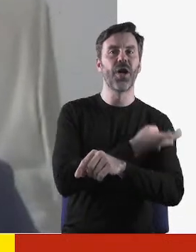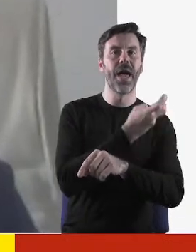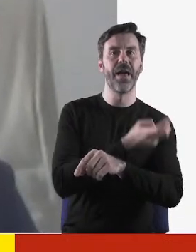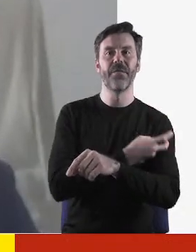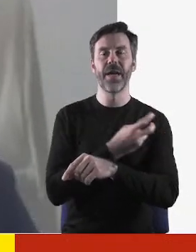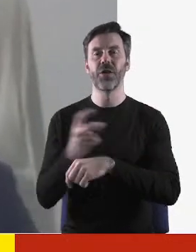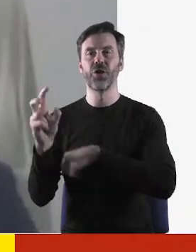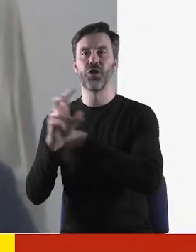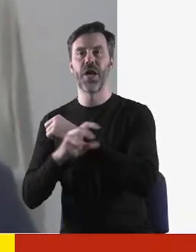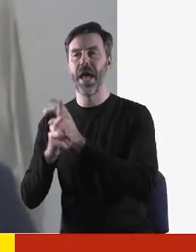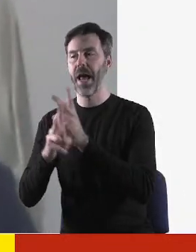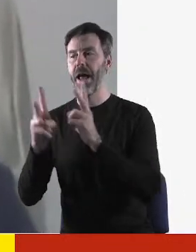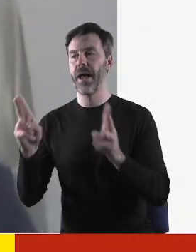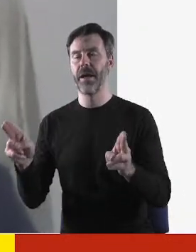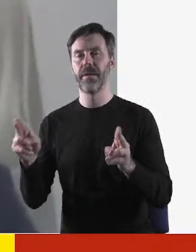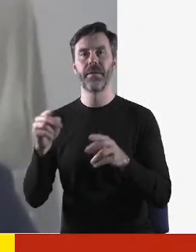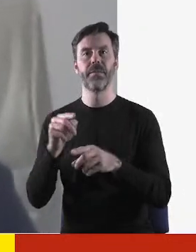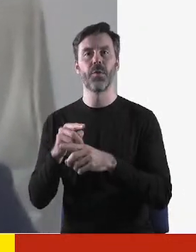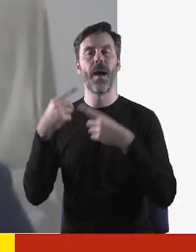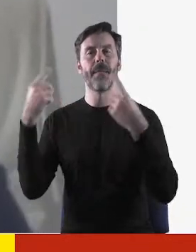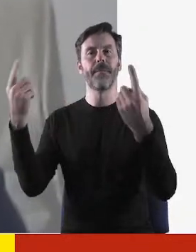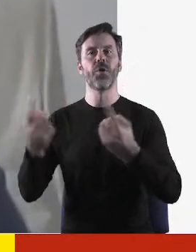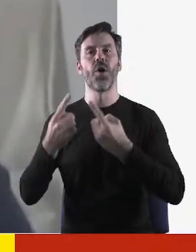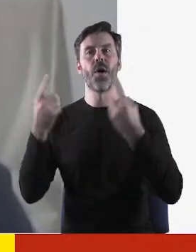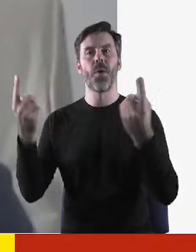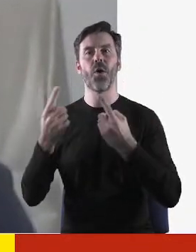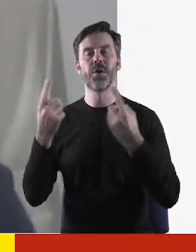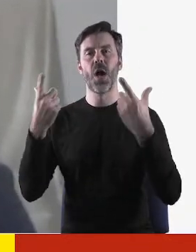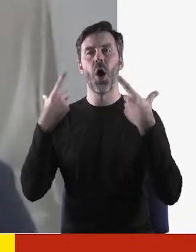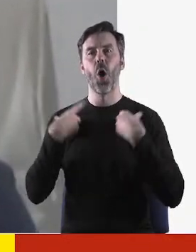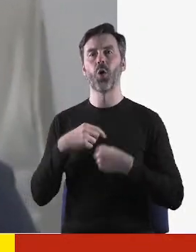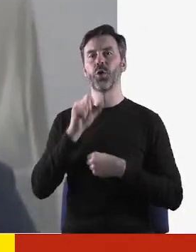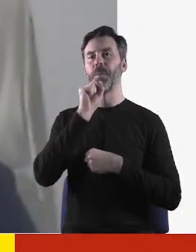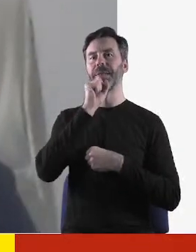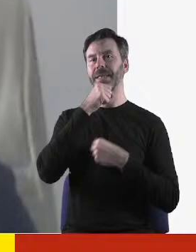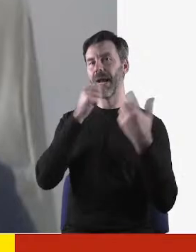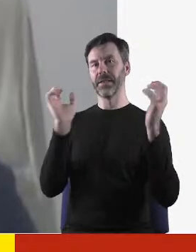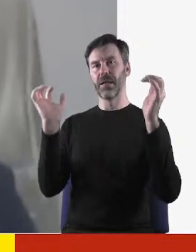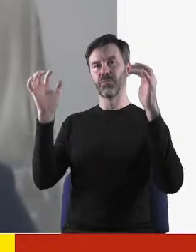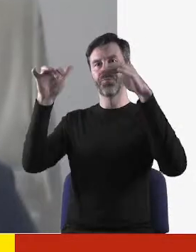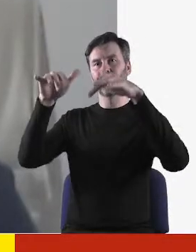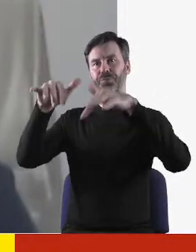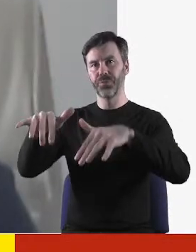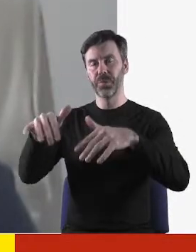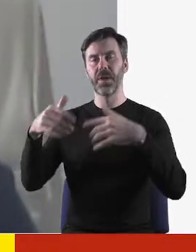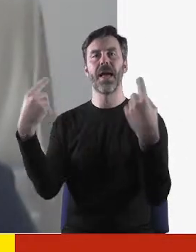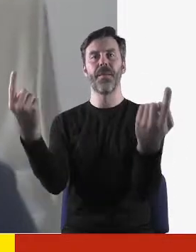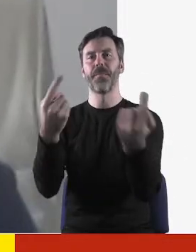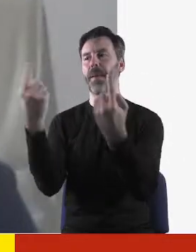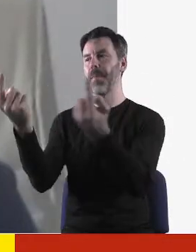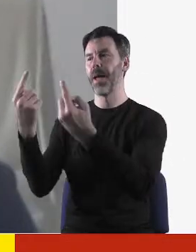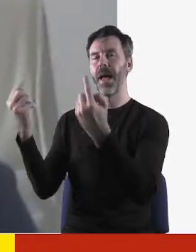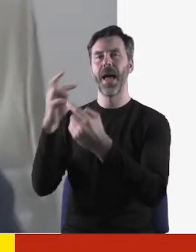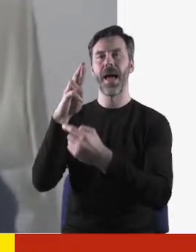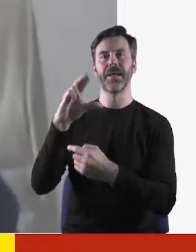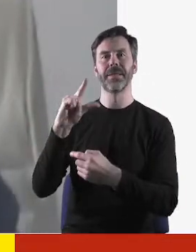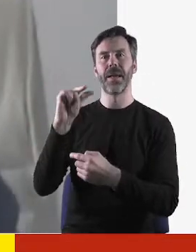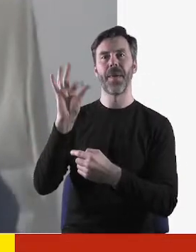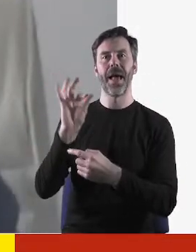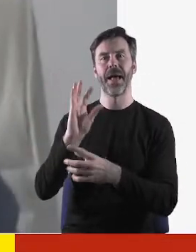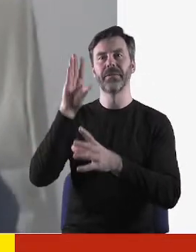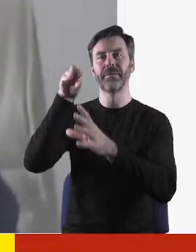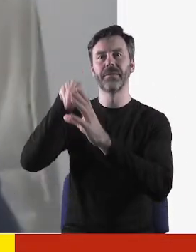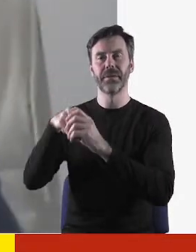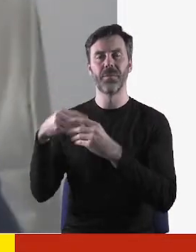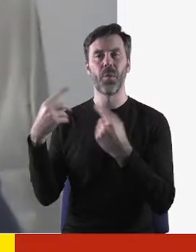Promocja podczas okręgowego zlotu seniorów była prowadzona przez pracowników RCPS-u.